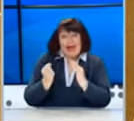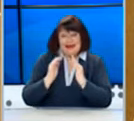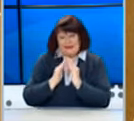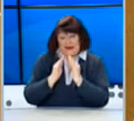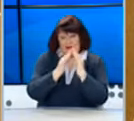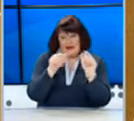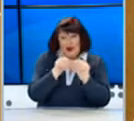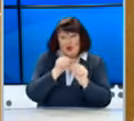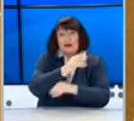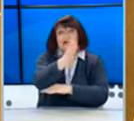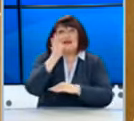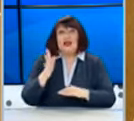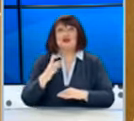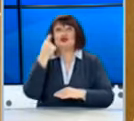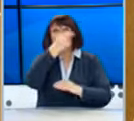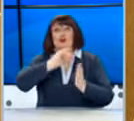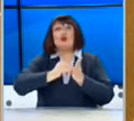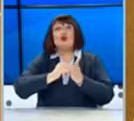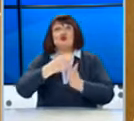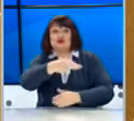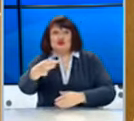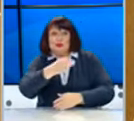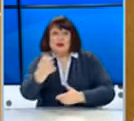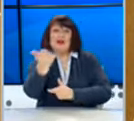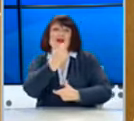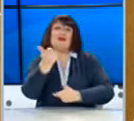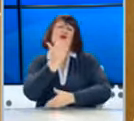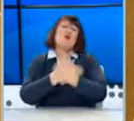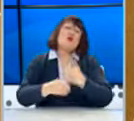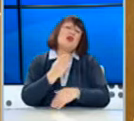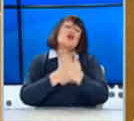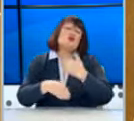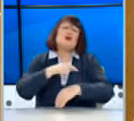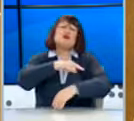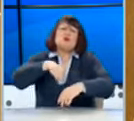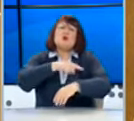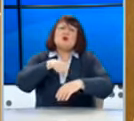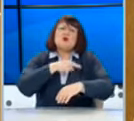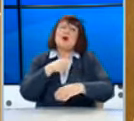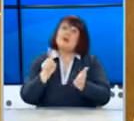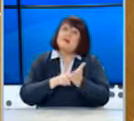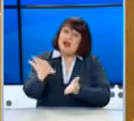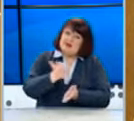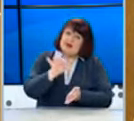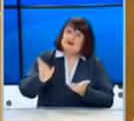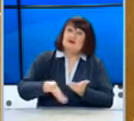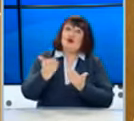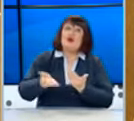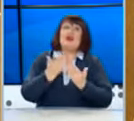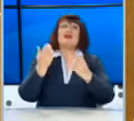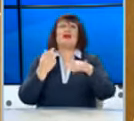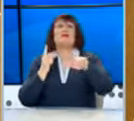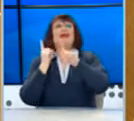η πυροσβεστική μας. Το προσωπικό έχει καταπονηθεί και εξαντλείται. Να ενισχυθεί η πυροσβεστική με εναέρια